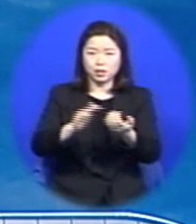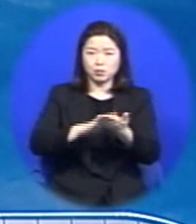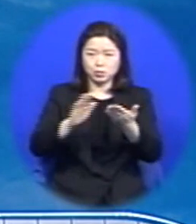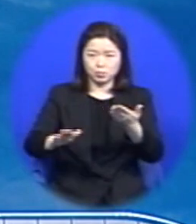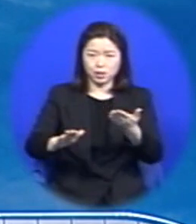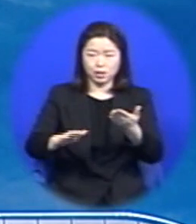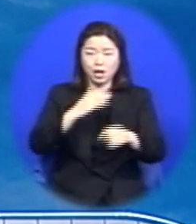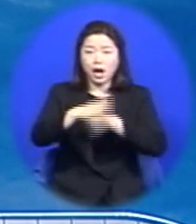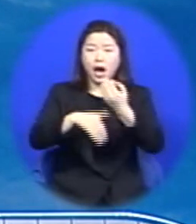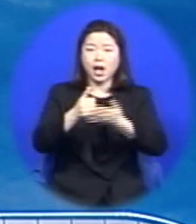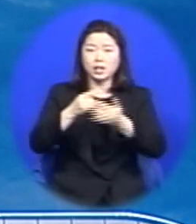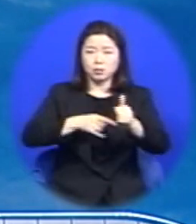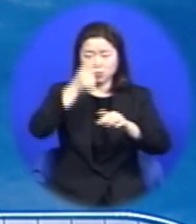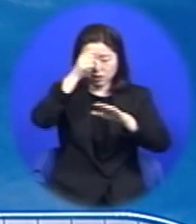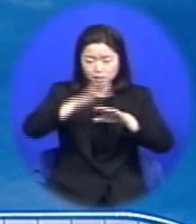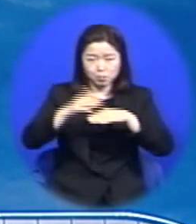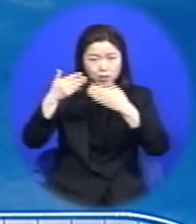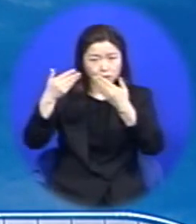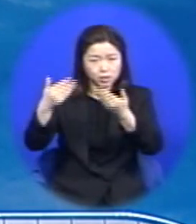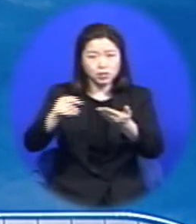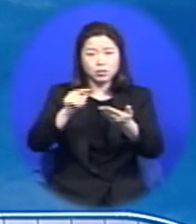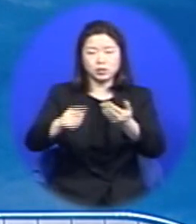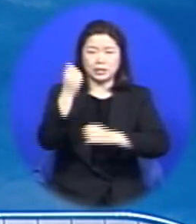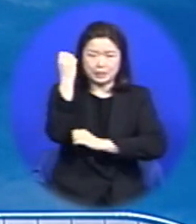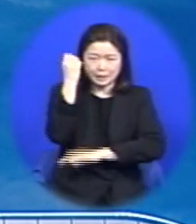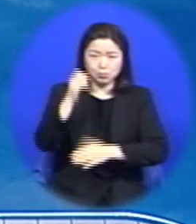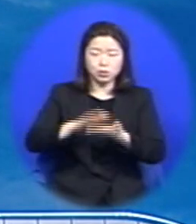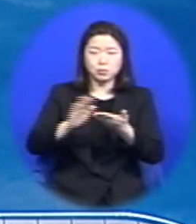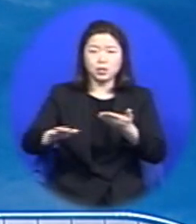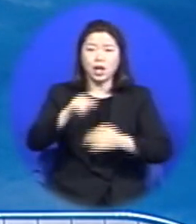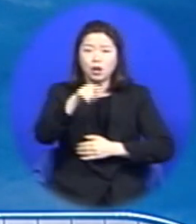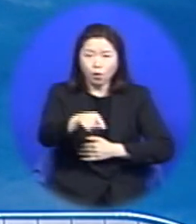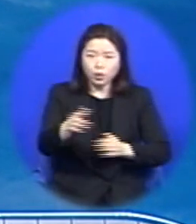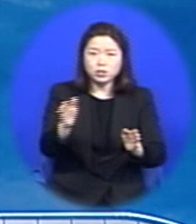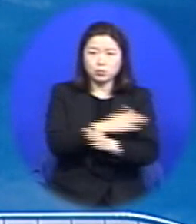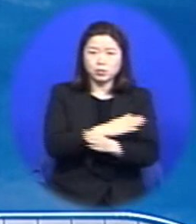게 기본입니다. 거기서부터 역사가 일어나야 하는 겁니다.